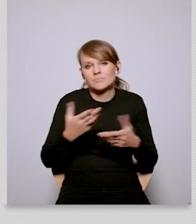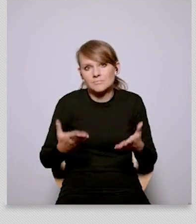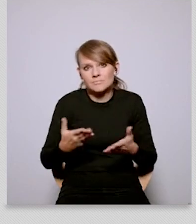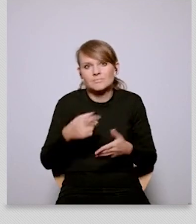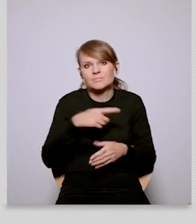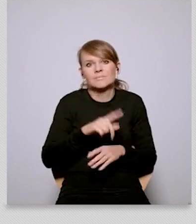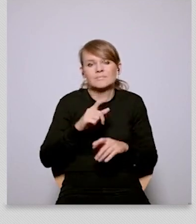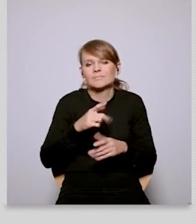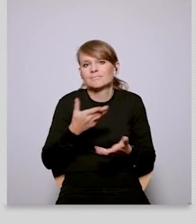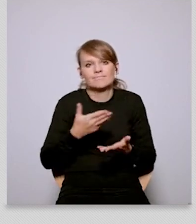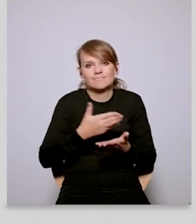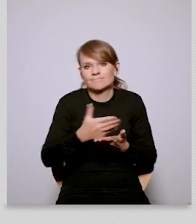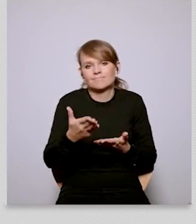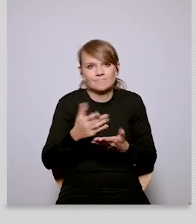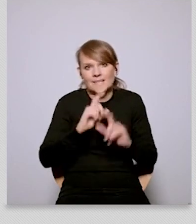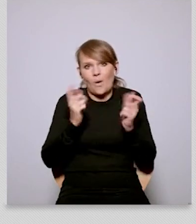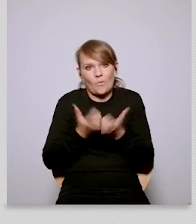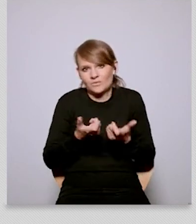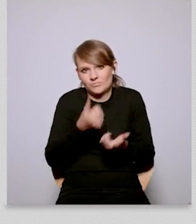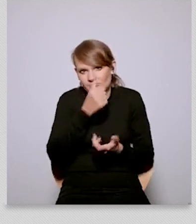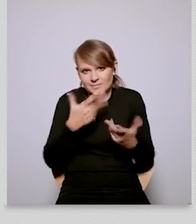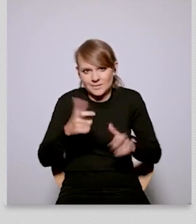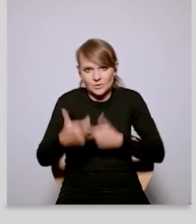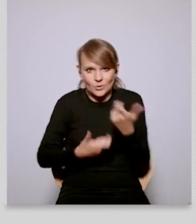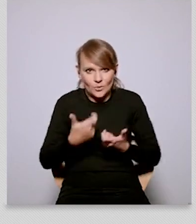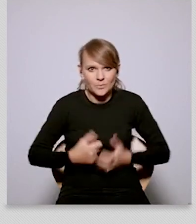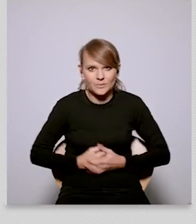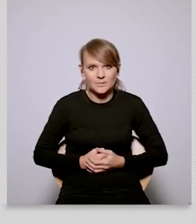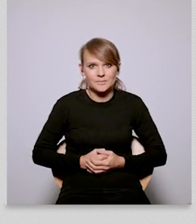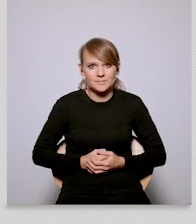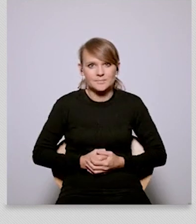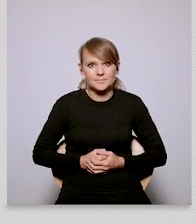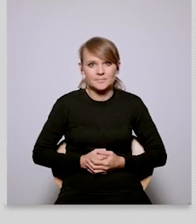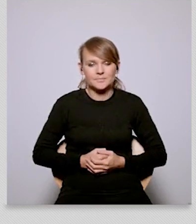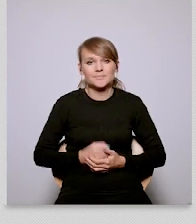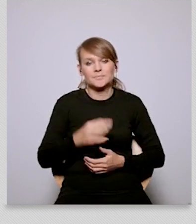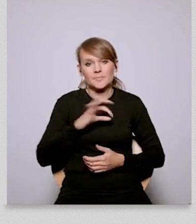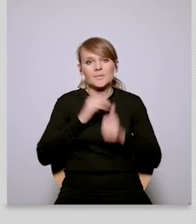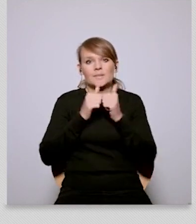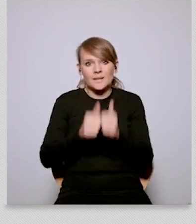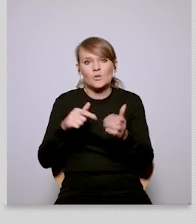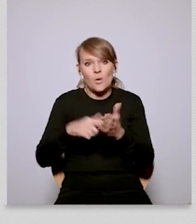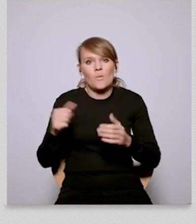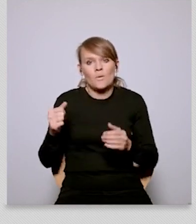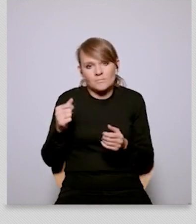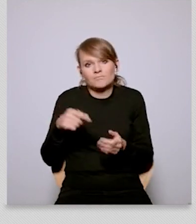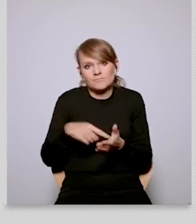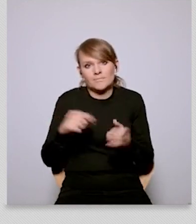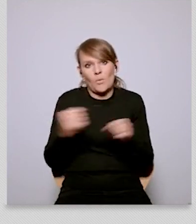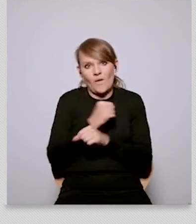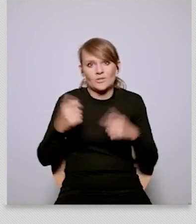bezradność więc to jest moim zdaniem najpoważniejsze zagrożenie że my